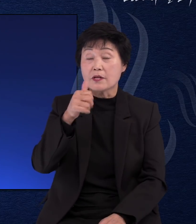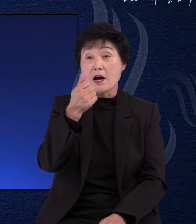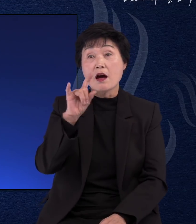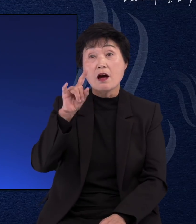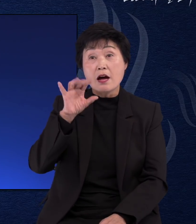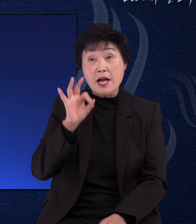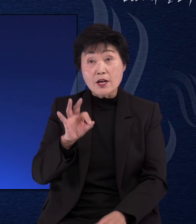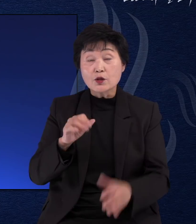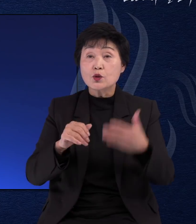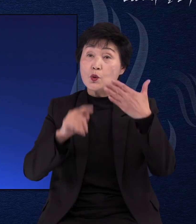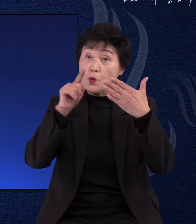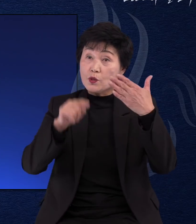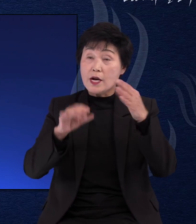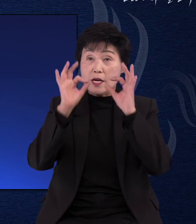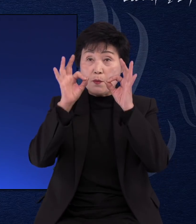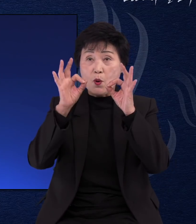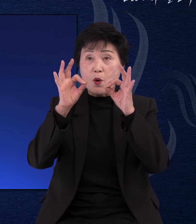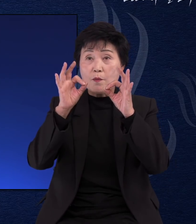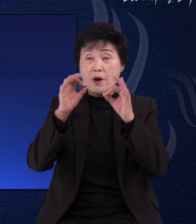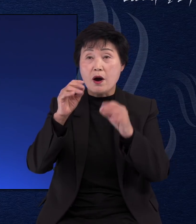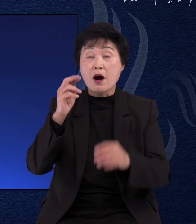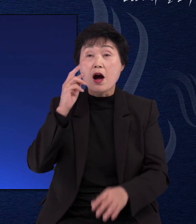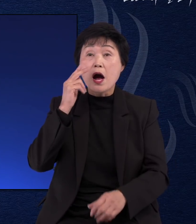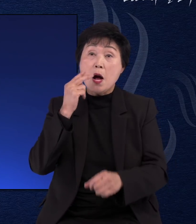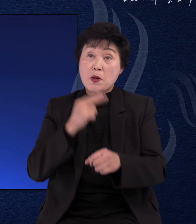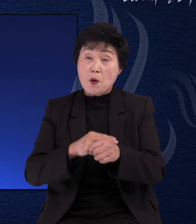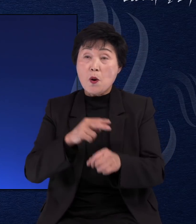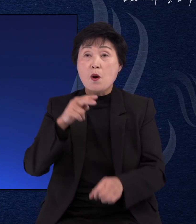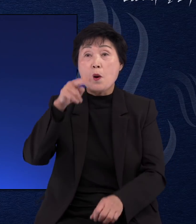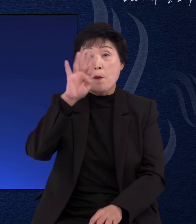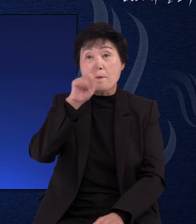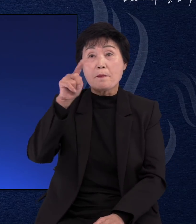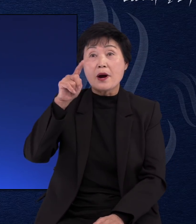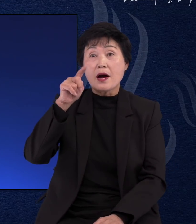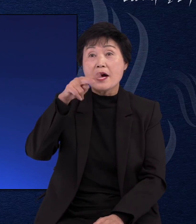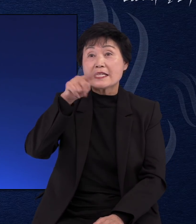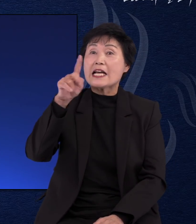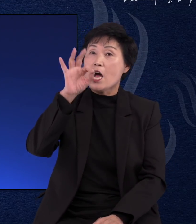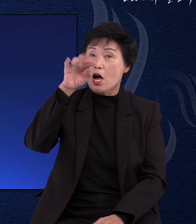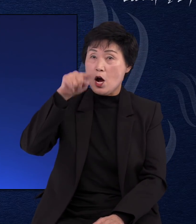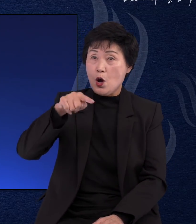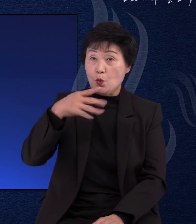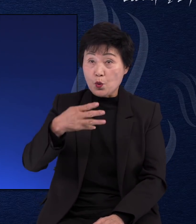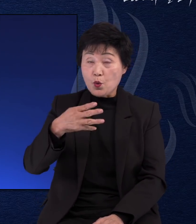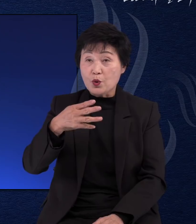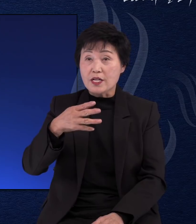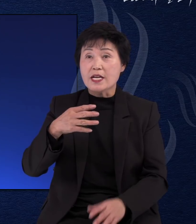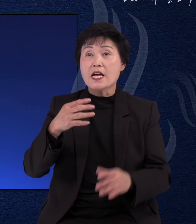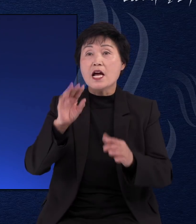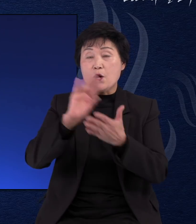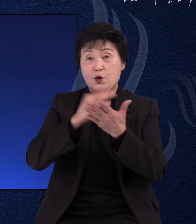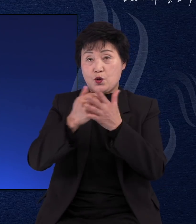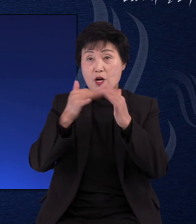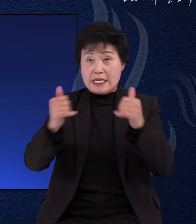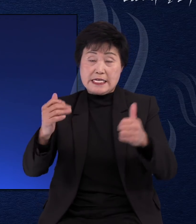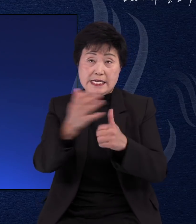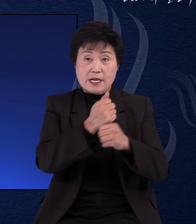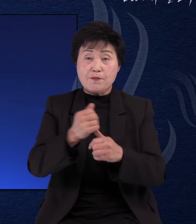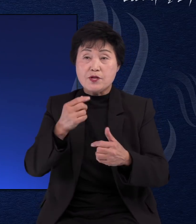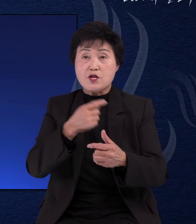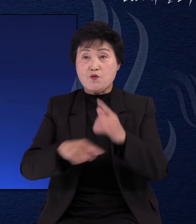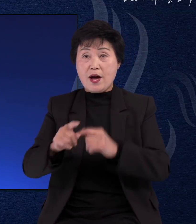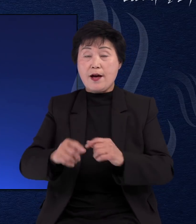청년이 다메섹에 있는 교회를 잔멸하러 가려고 살기가 등등하여 가는데 다메섹 이를 때쯤에